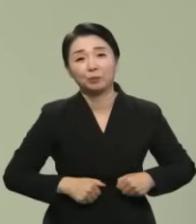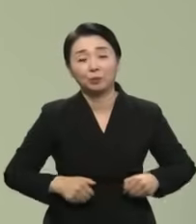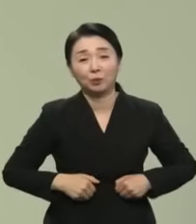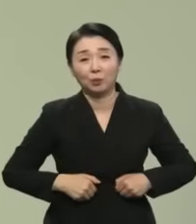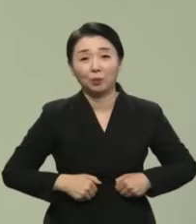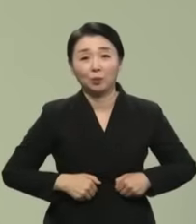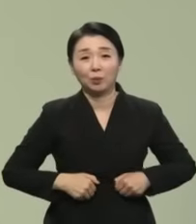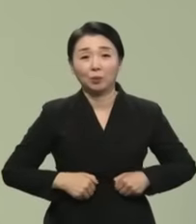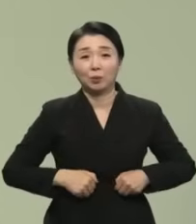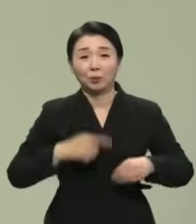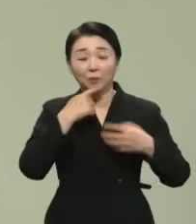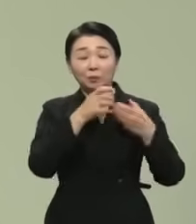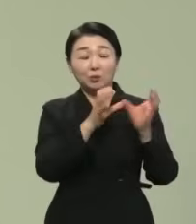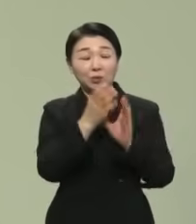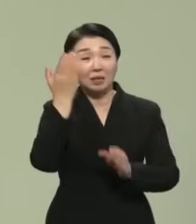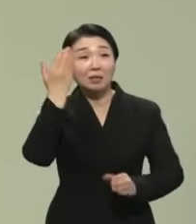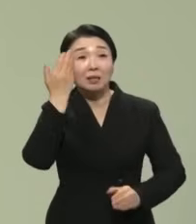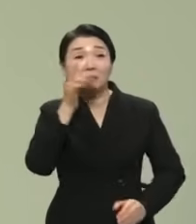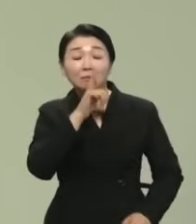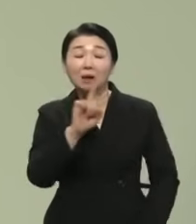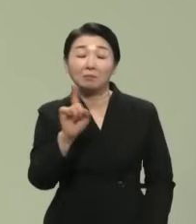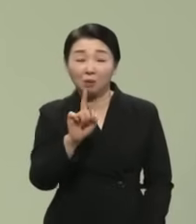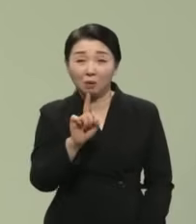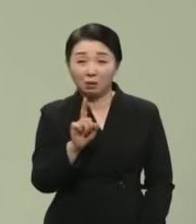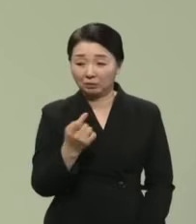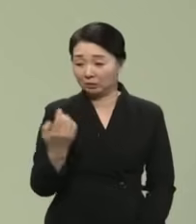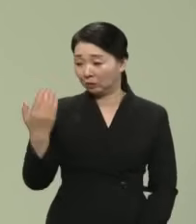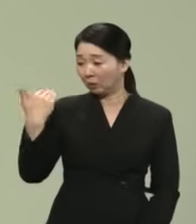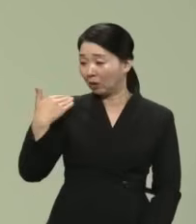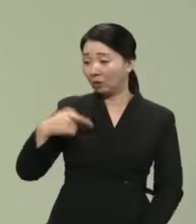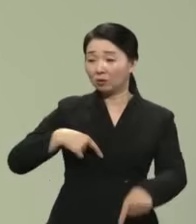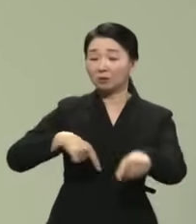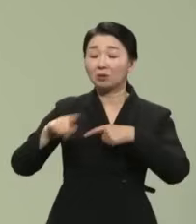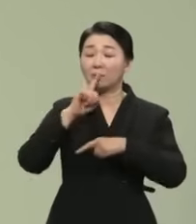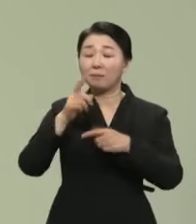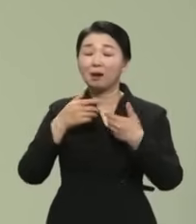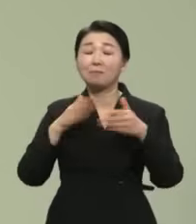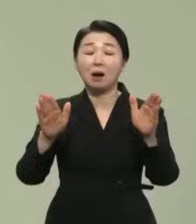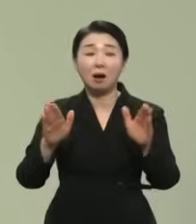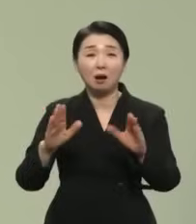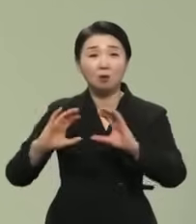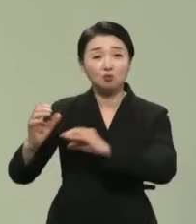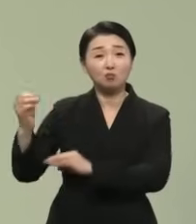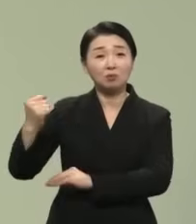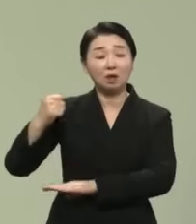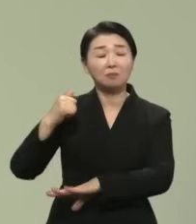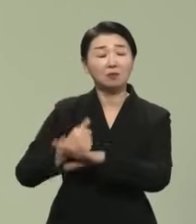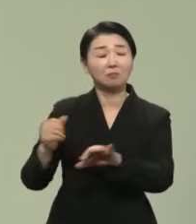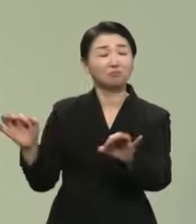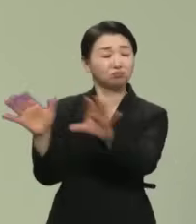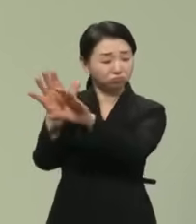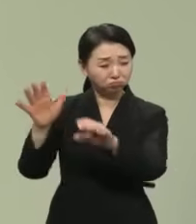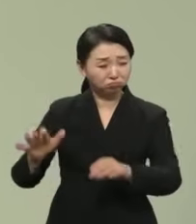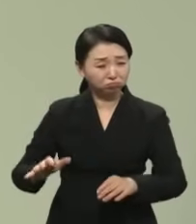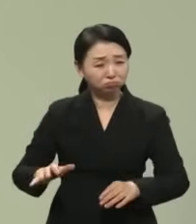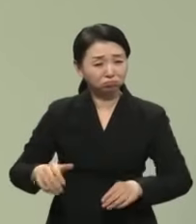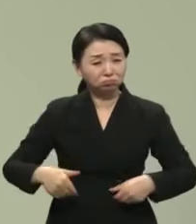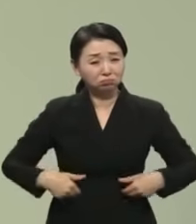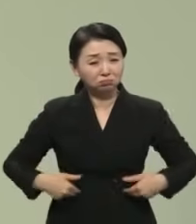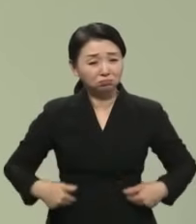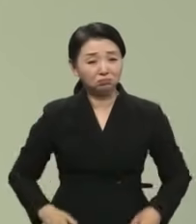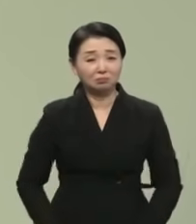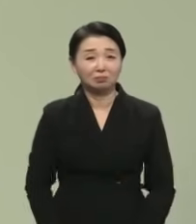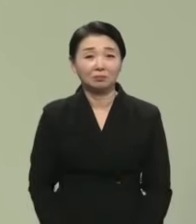이야기하시는 것에 대한 반박을 좀 드리면 과거에 정치인들의 막말이라고 치면 국민의은 이미 괴멸되고 될 당이다 그래고 하는